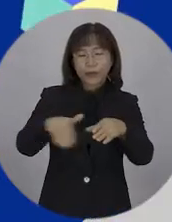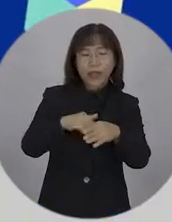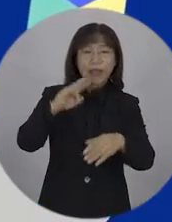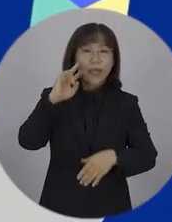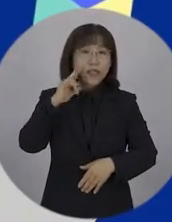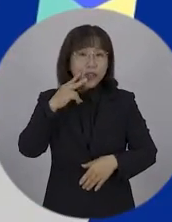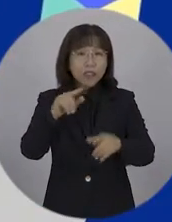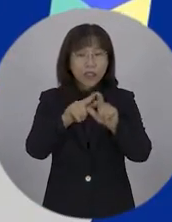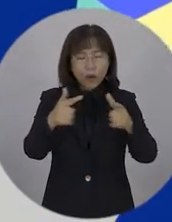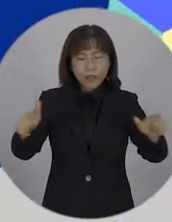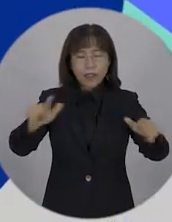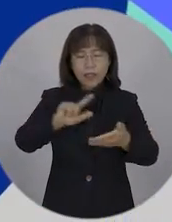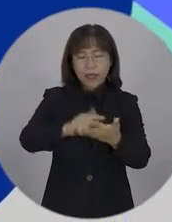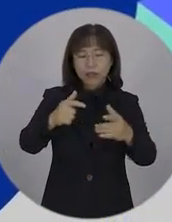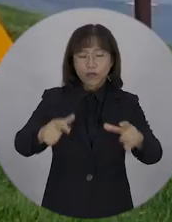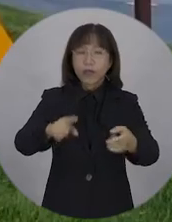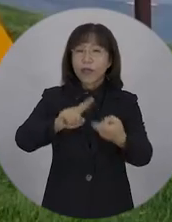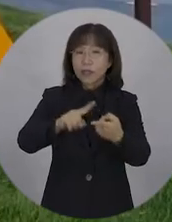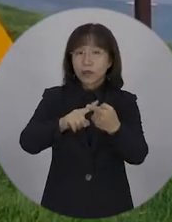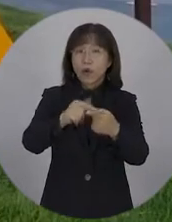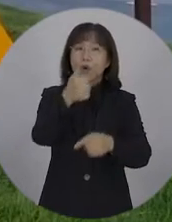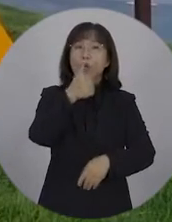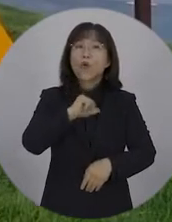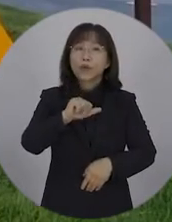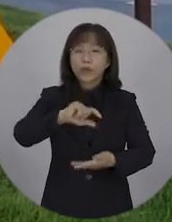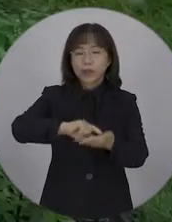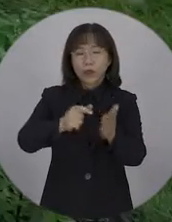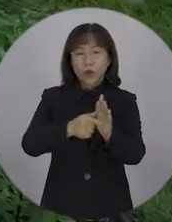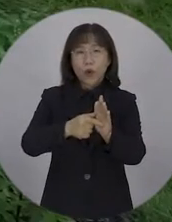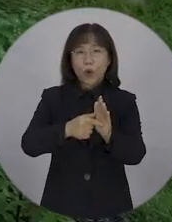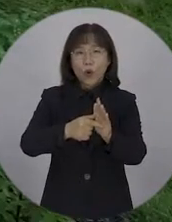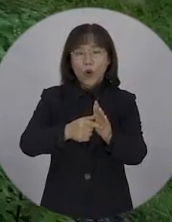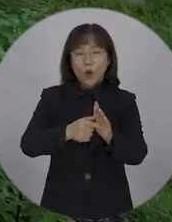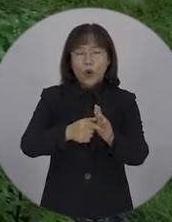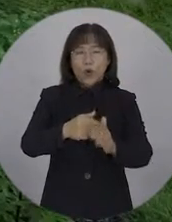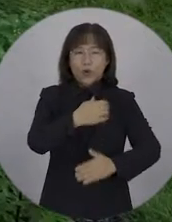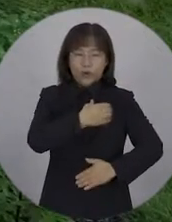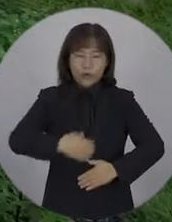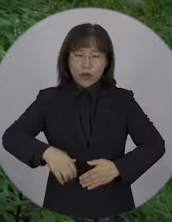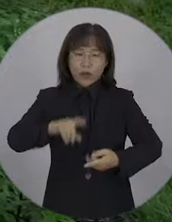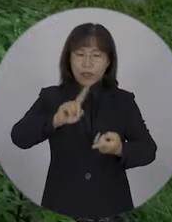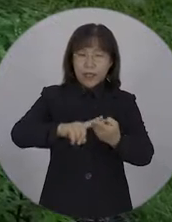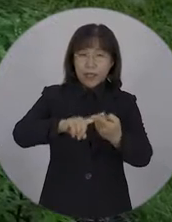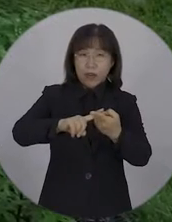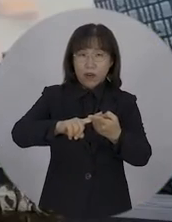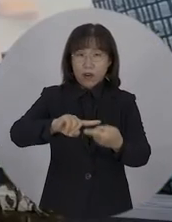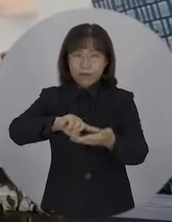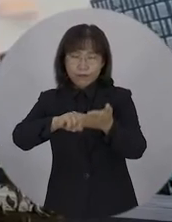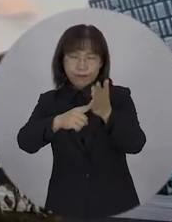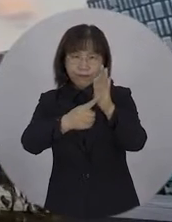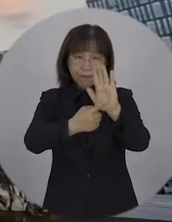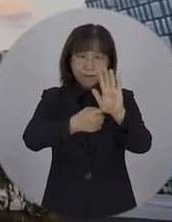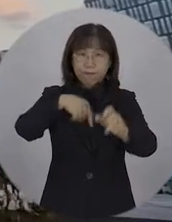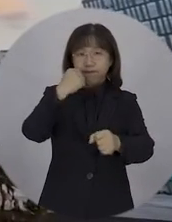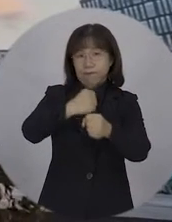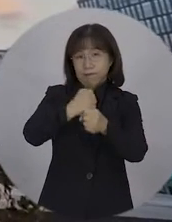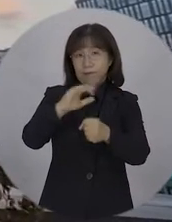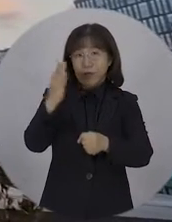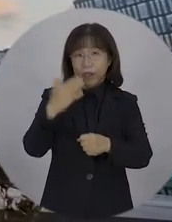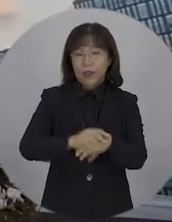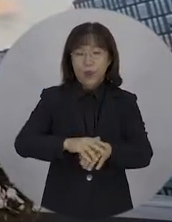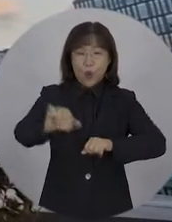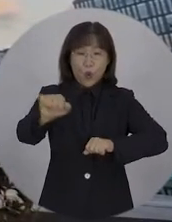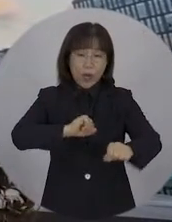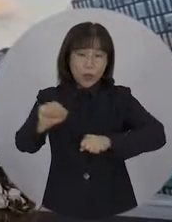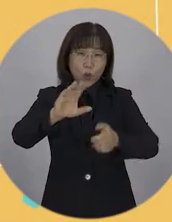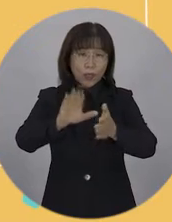관광, 문화예술 등 강서구 관련 자유주제로 5분 이내에 구정 홍보 영상 콘텐츠를 직접 기획하고 제작하면